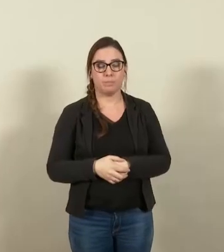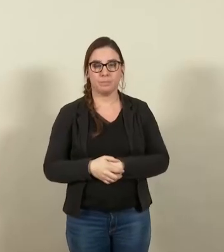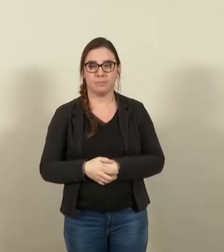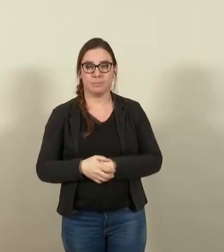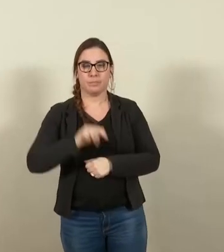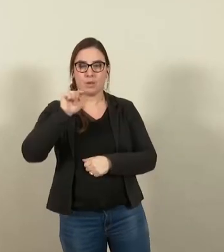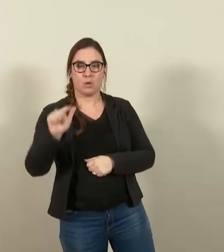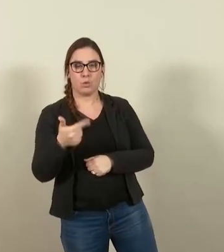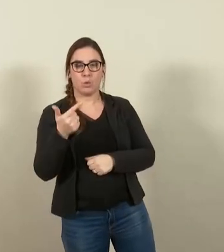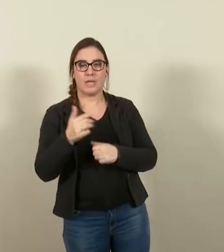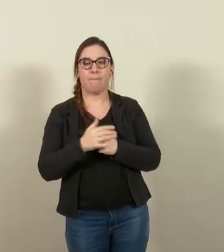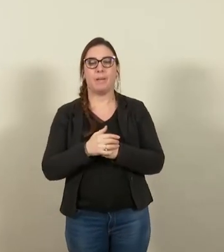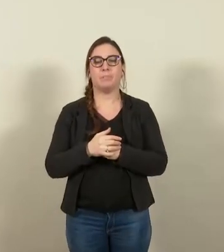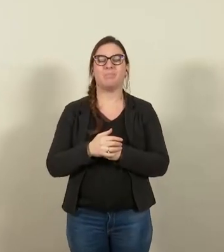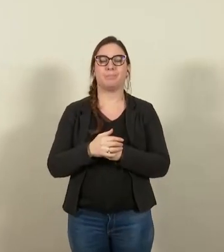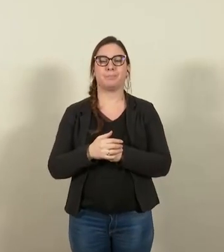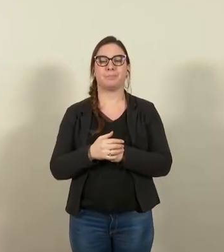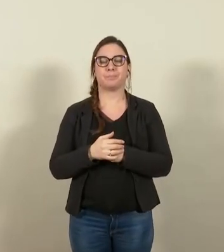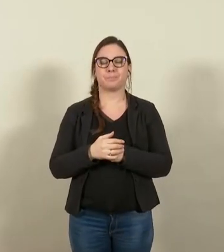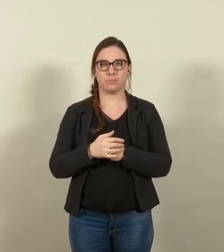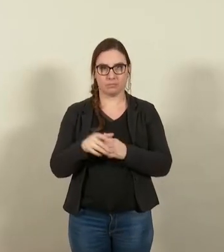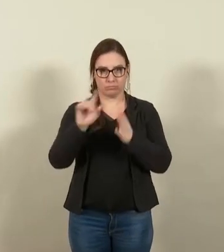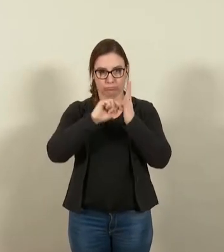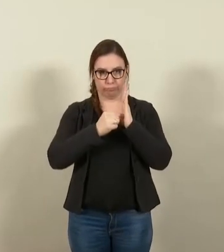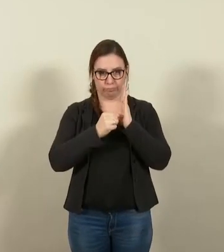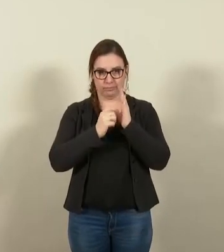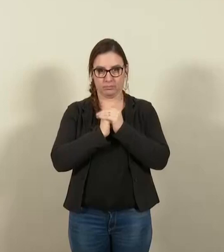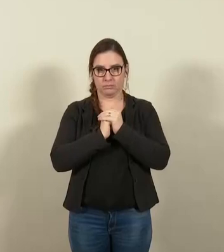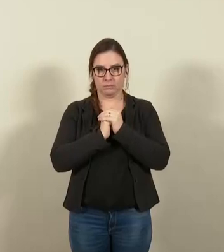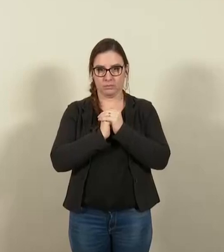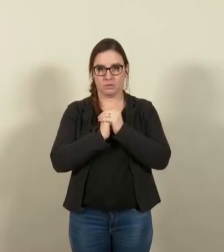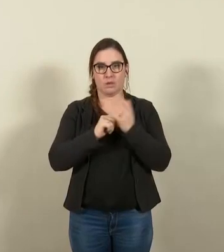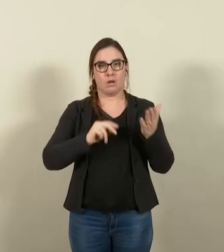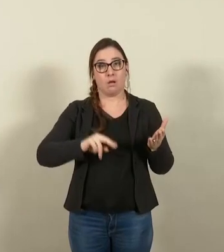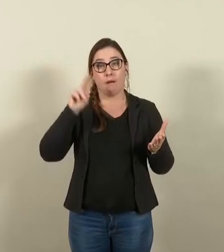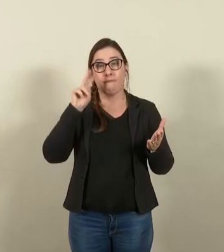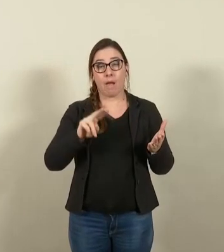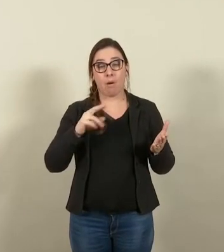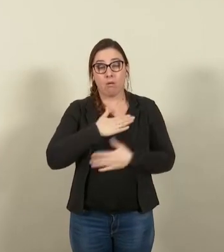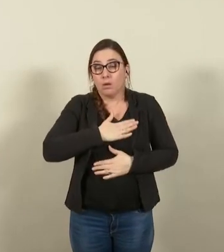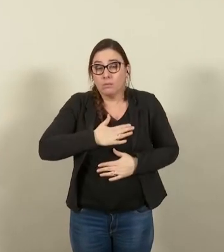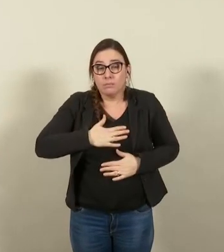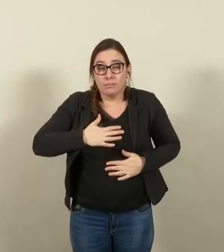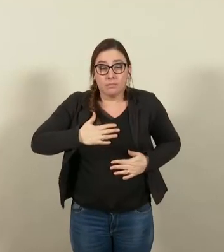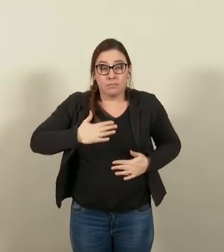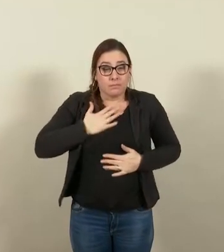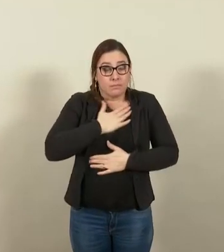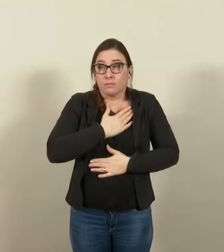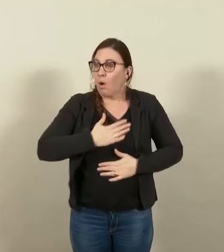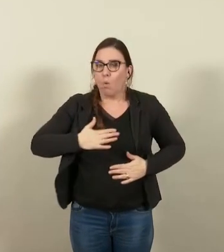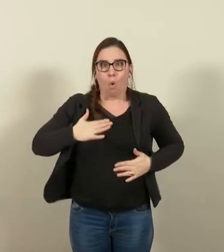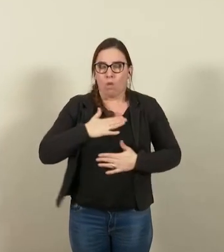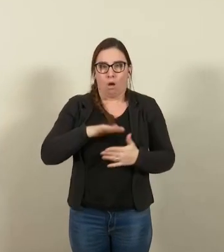deè point honnêtement je suis vraiment enchantée de d'un point